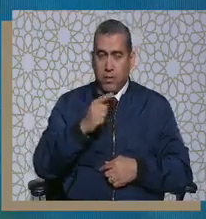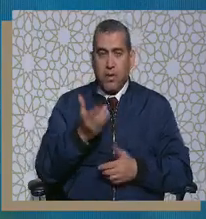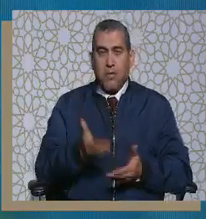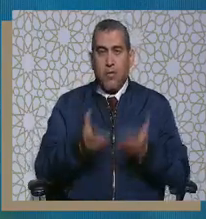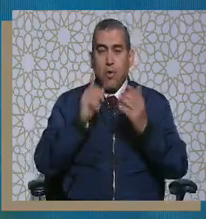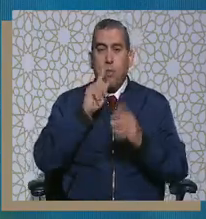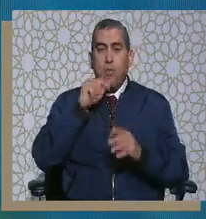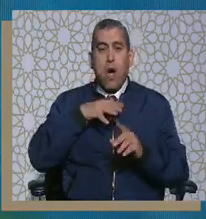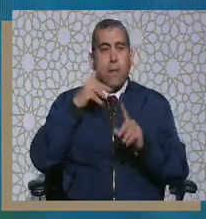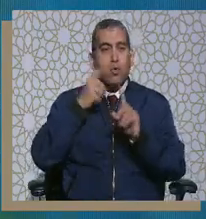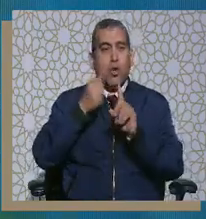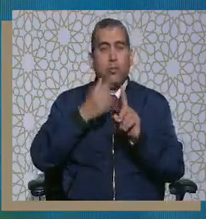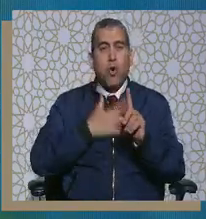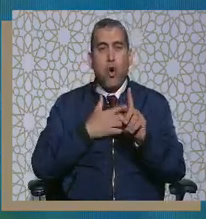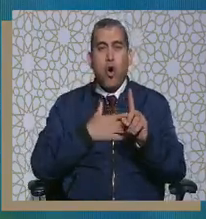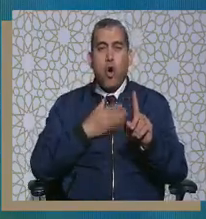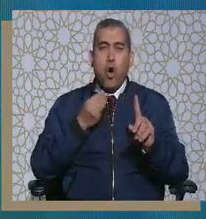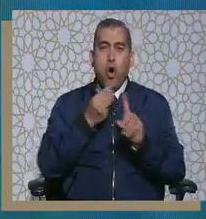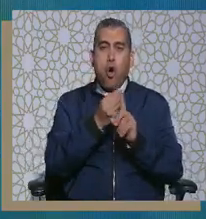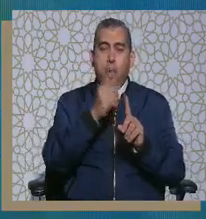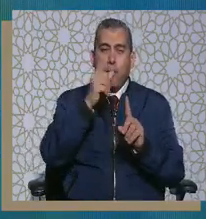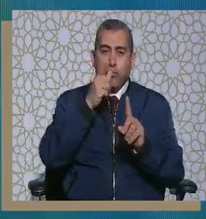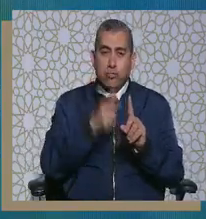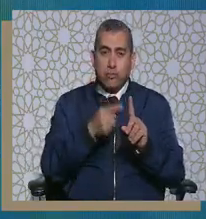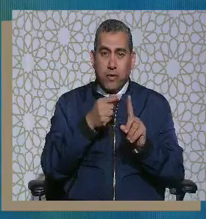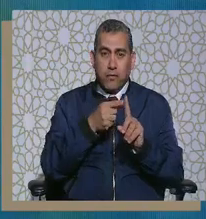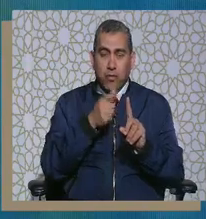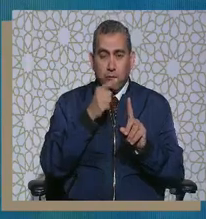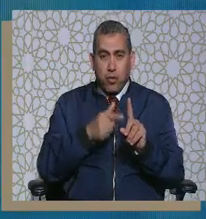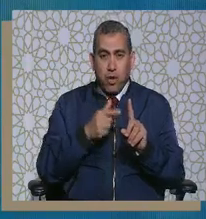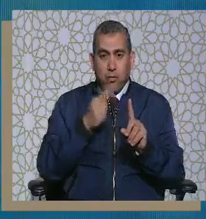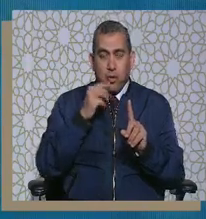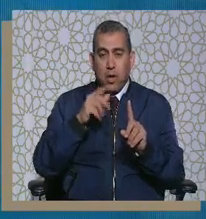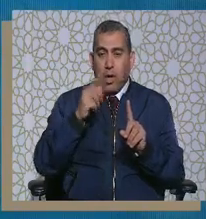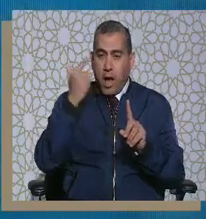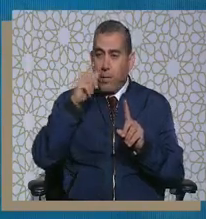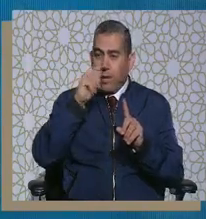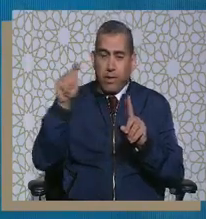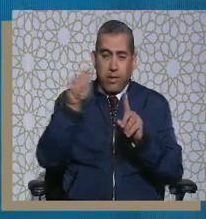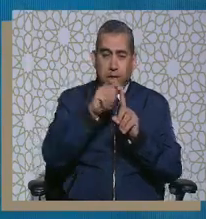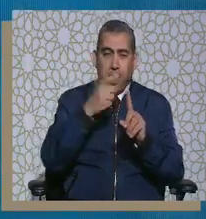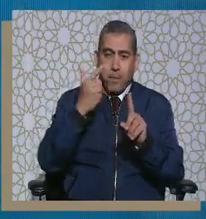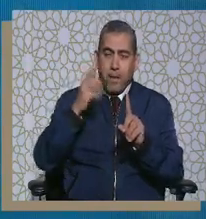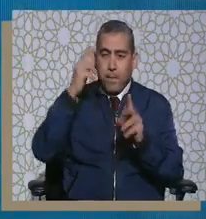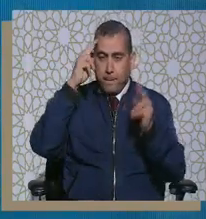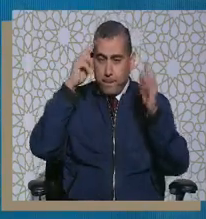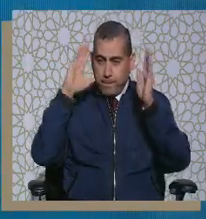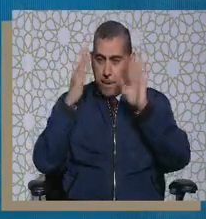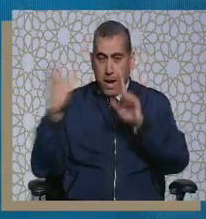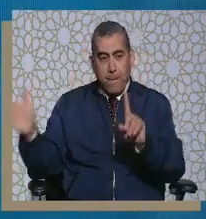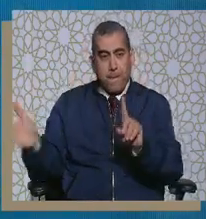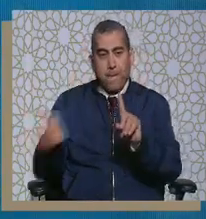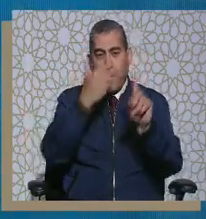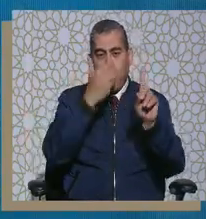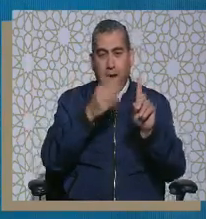يا حبيبي وقرة عيني يا رسول الله. ما الظلم وخرج من مكة، والظلم في